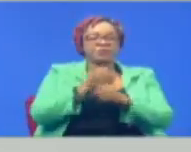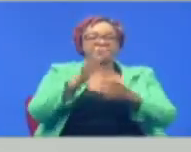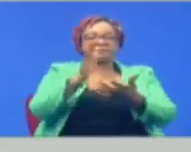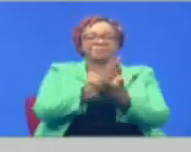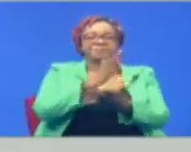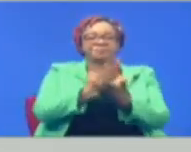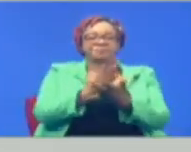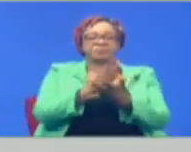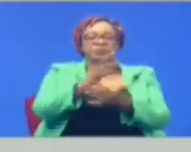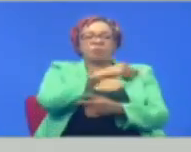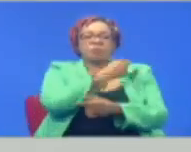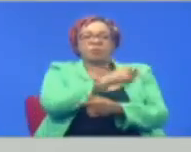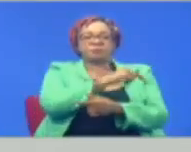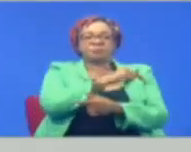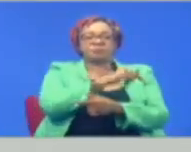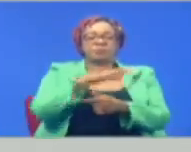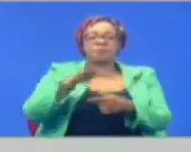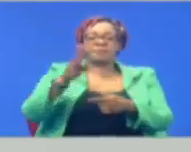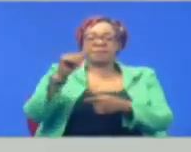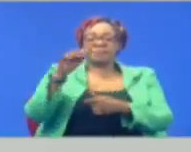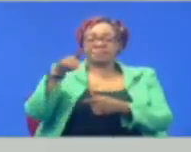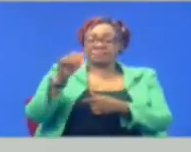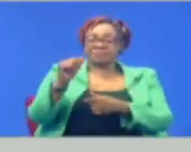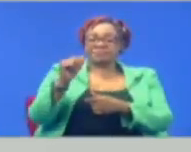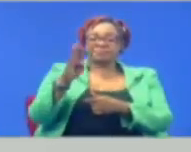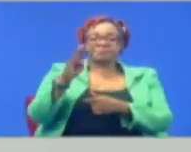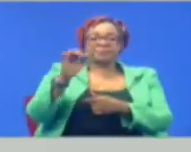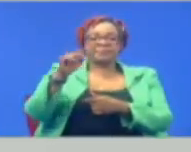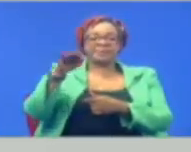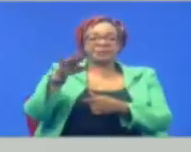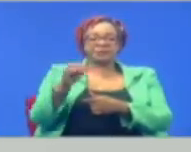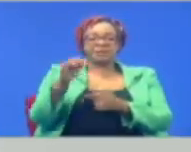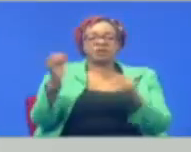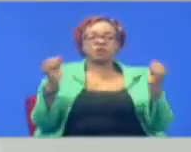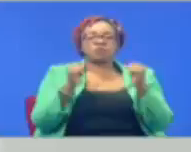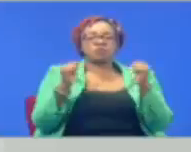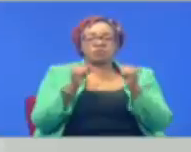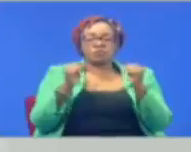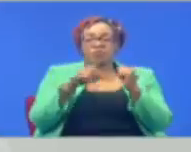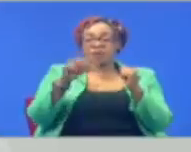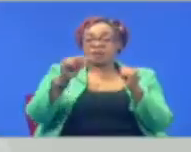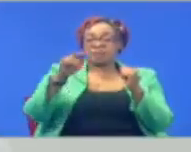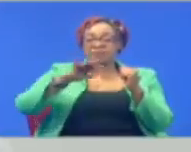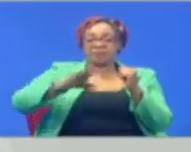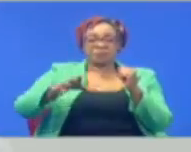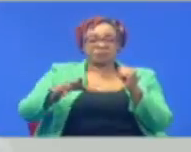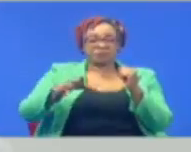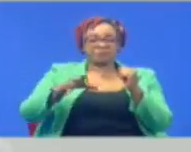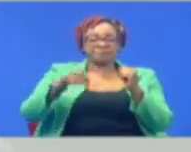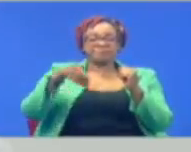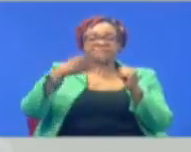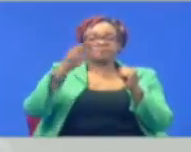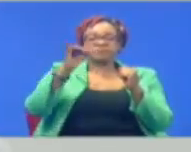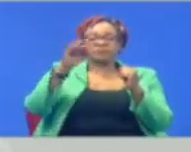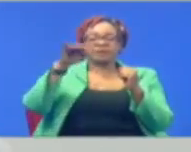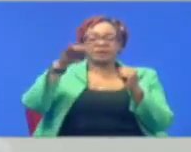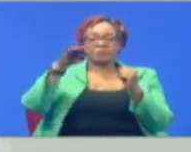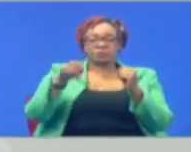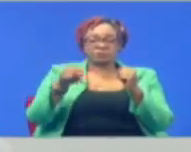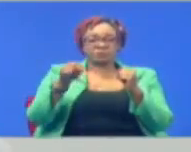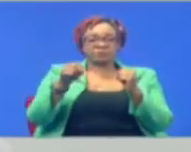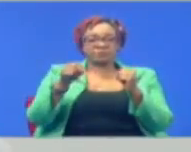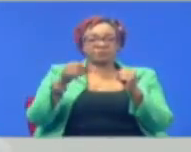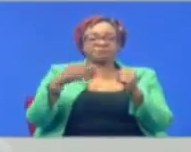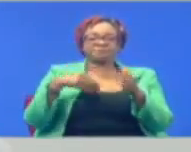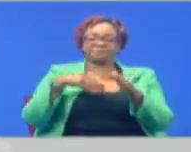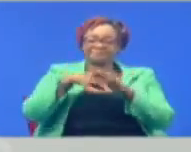katika hospitali ya Papa Benedict wa 16 katika mji wa Nyahururu, kaunti ya Laikipia. Mwanahabari wetu Philemon Kimayo ametembea hadi katika mji